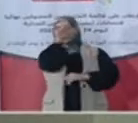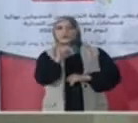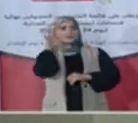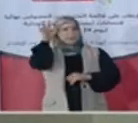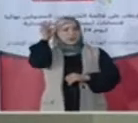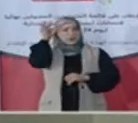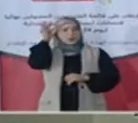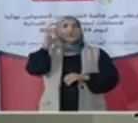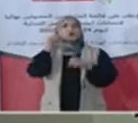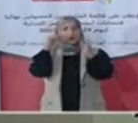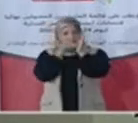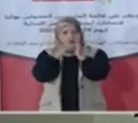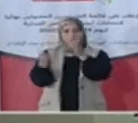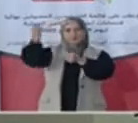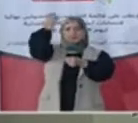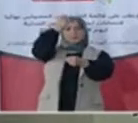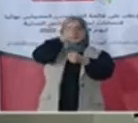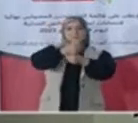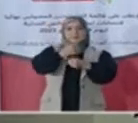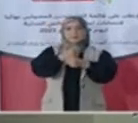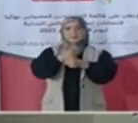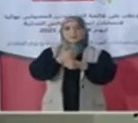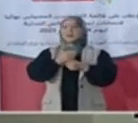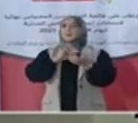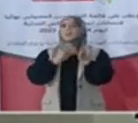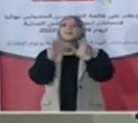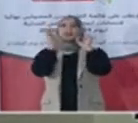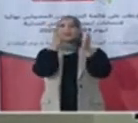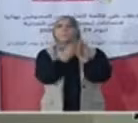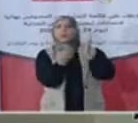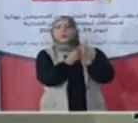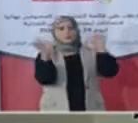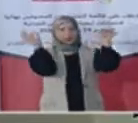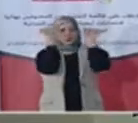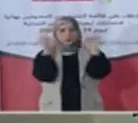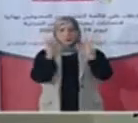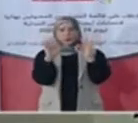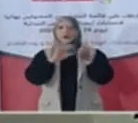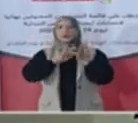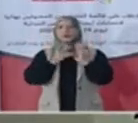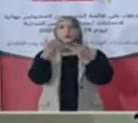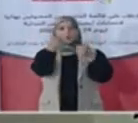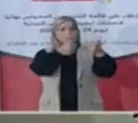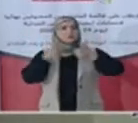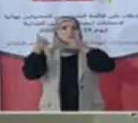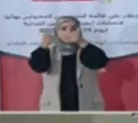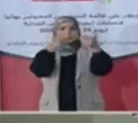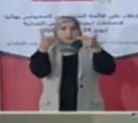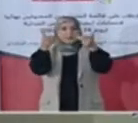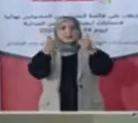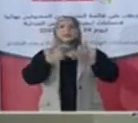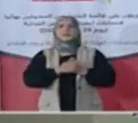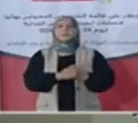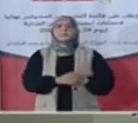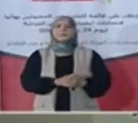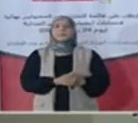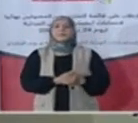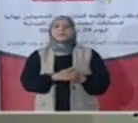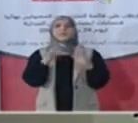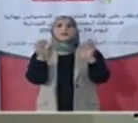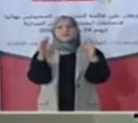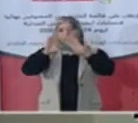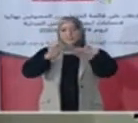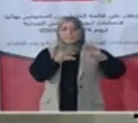الأقاليم، سوف تتركز طبعا وبدون أي شغور. لن نشهد أي شغور في